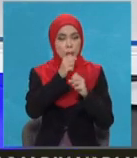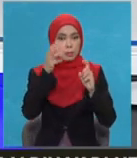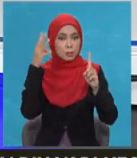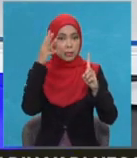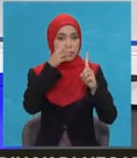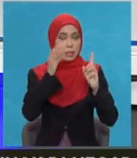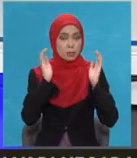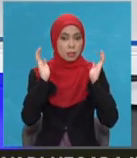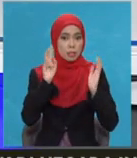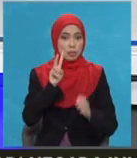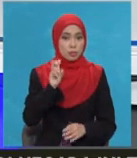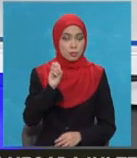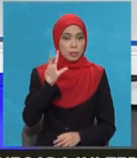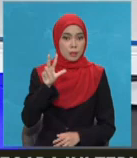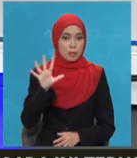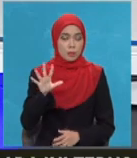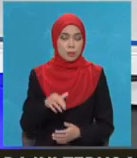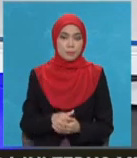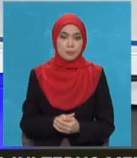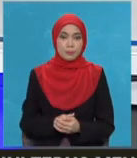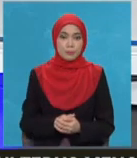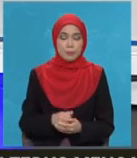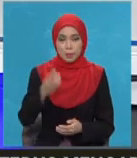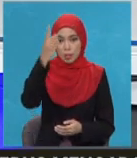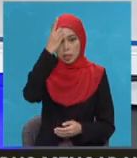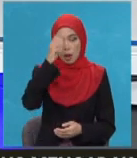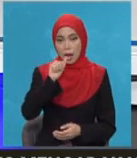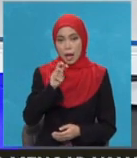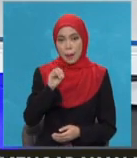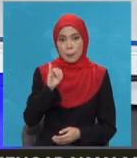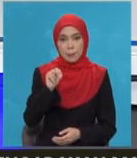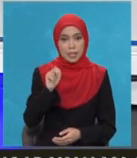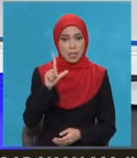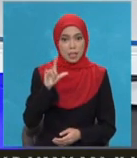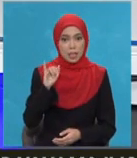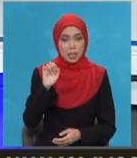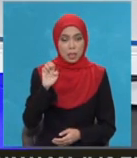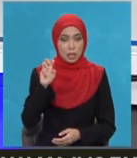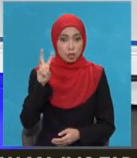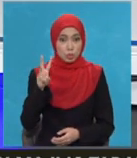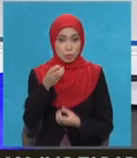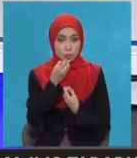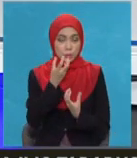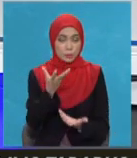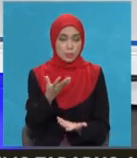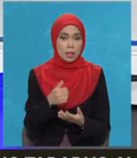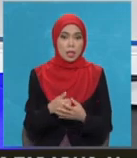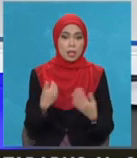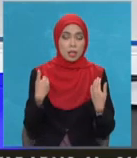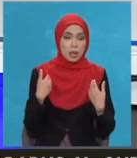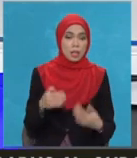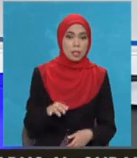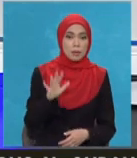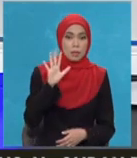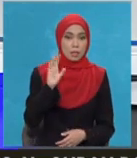berhormat Haji Muhammad juga mengungsikan sejumlah 500 juta Ringgit